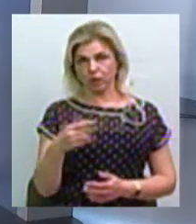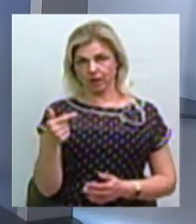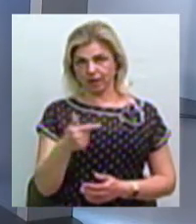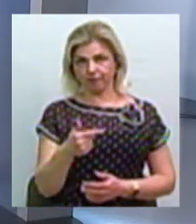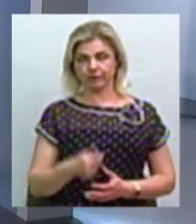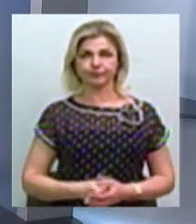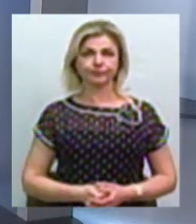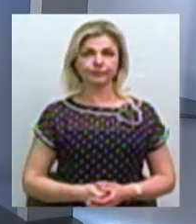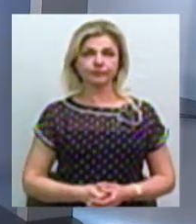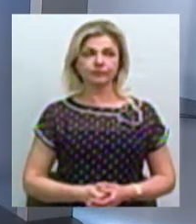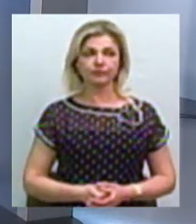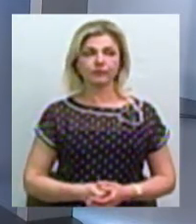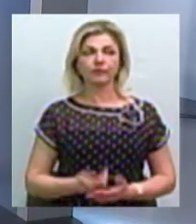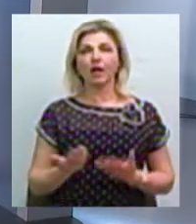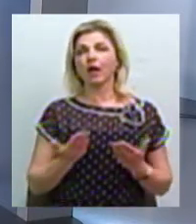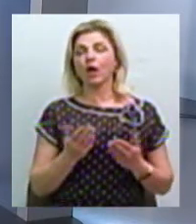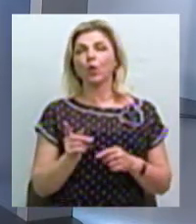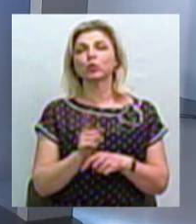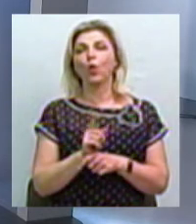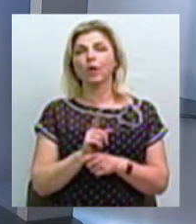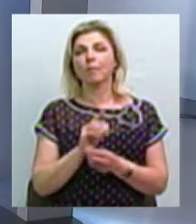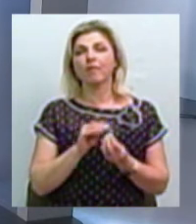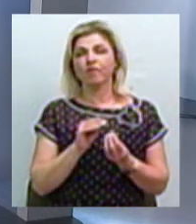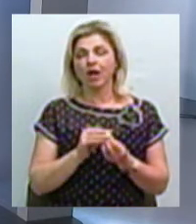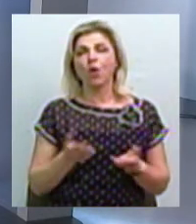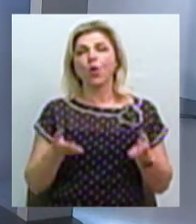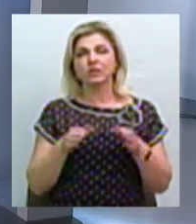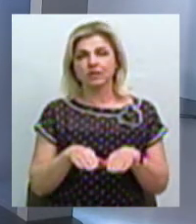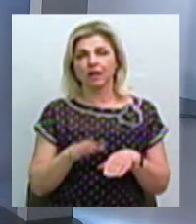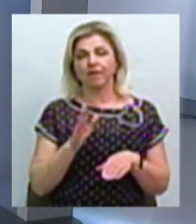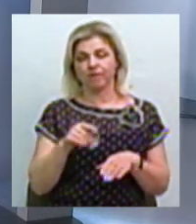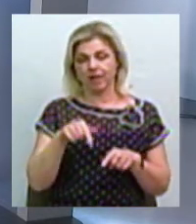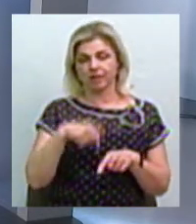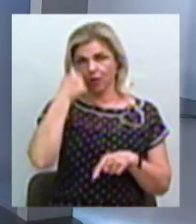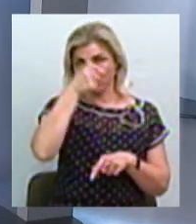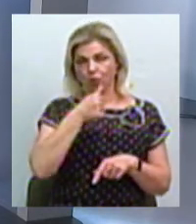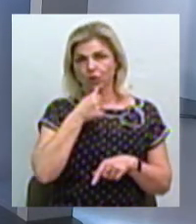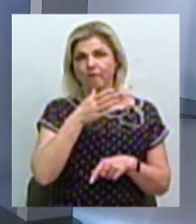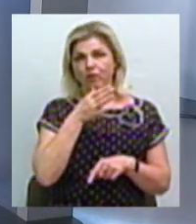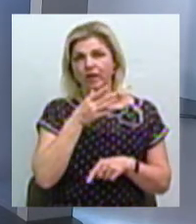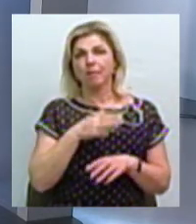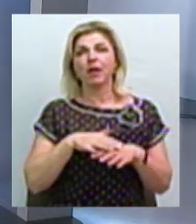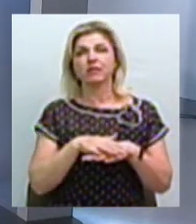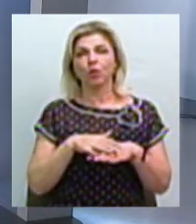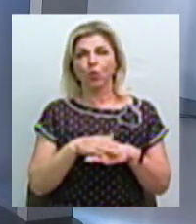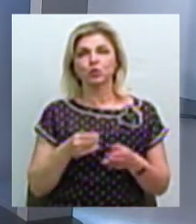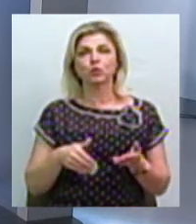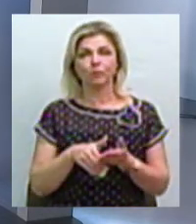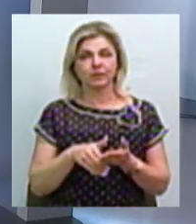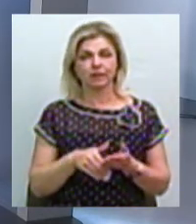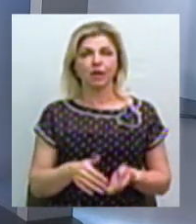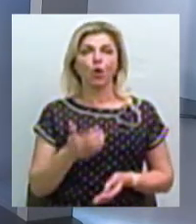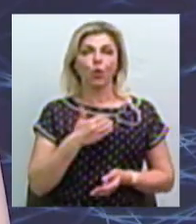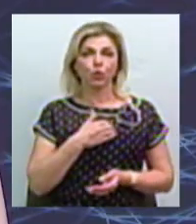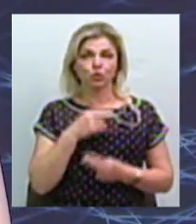гривень. А які нормативи залишились актуальними в цьому році під час нарахування субсидії? Ну, хочу звернути увагу,